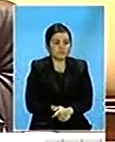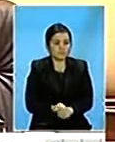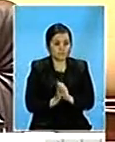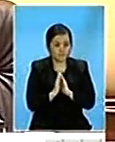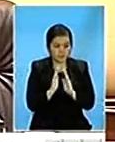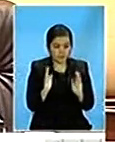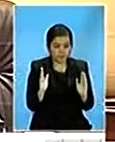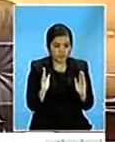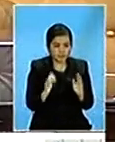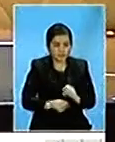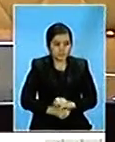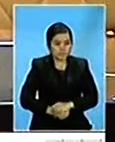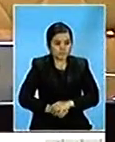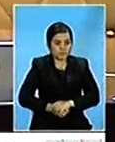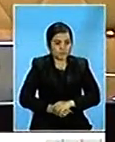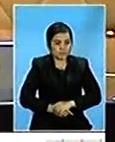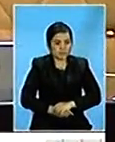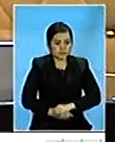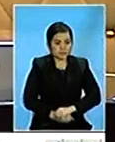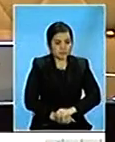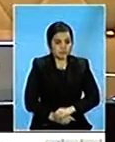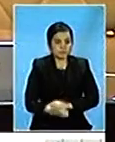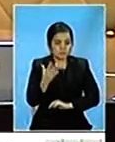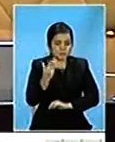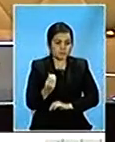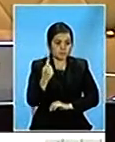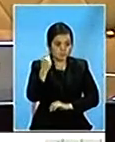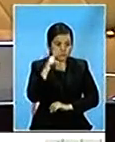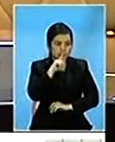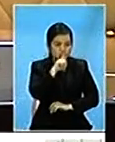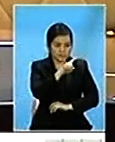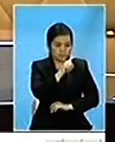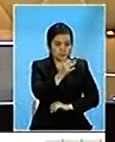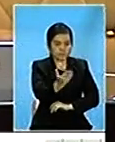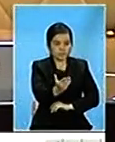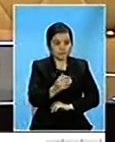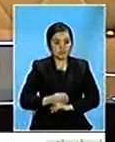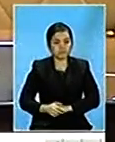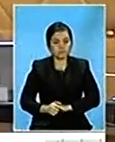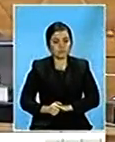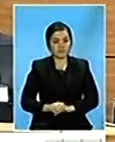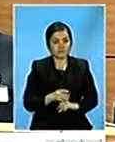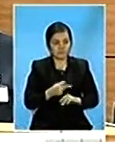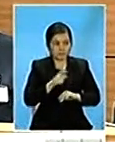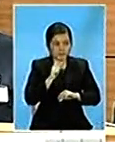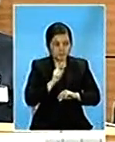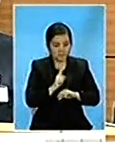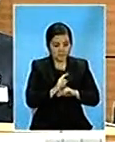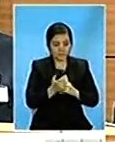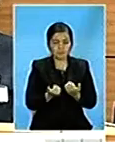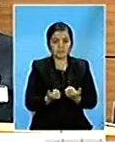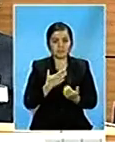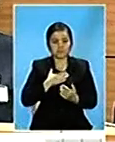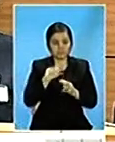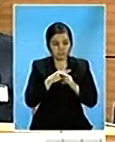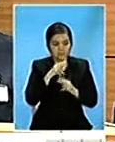ครับ ครับอีกหนึ่งคำถามครับเชิญครับ ครับท่านประธานที่เคารพกับผมนิยมเ